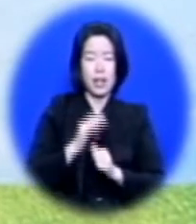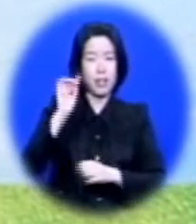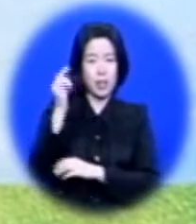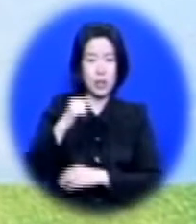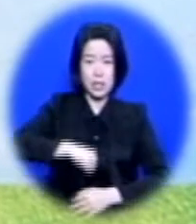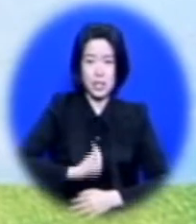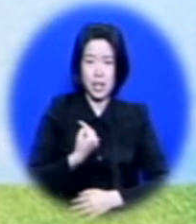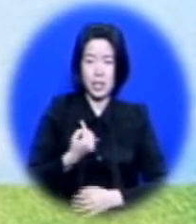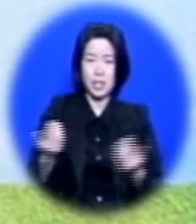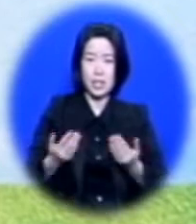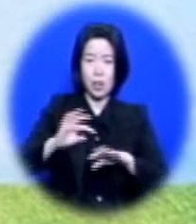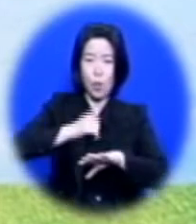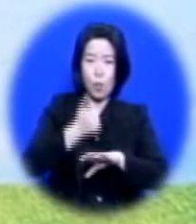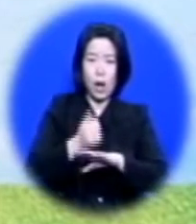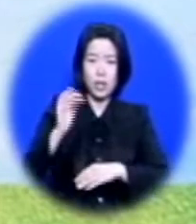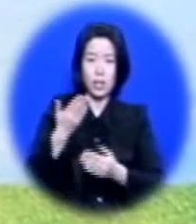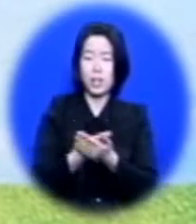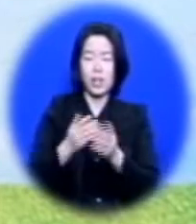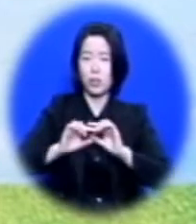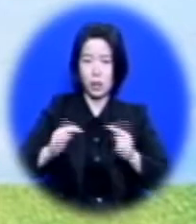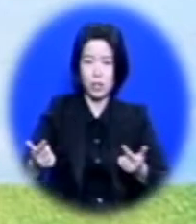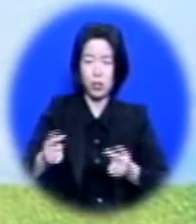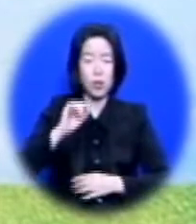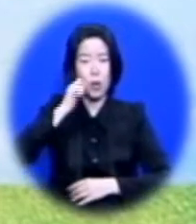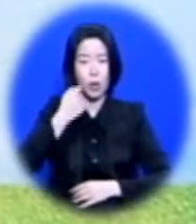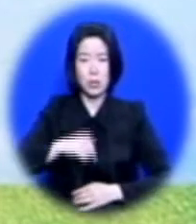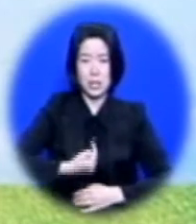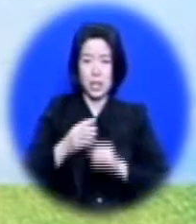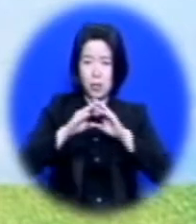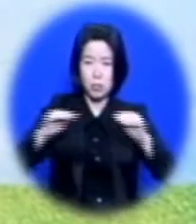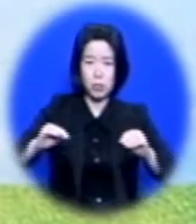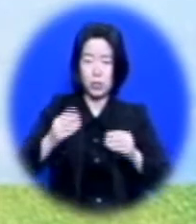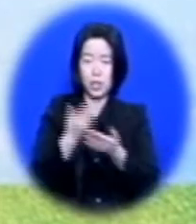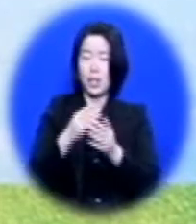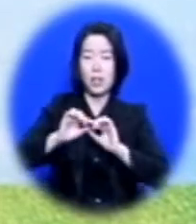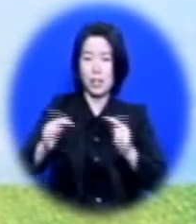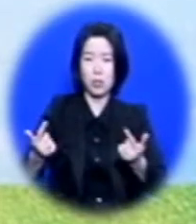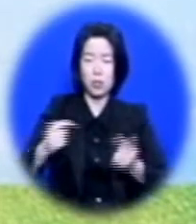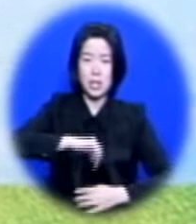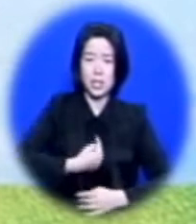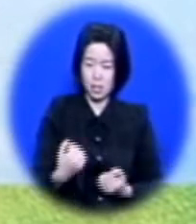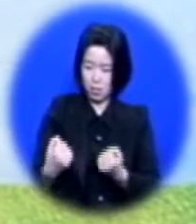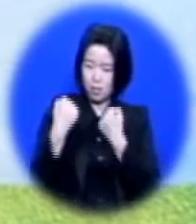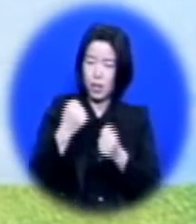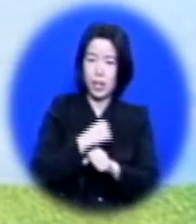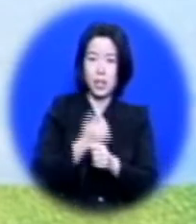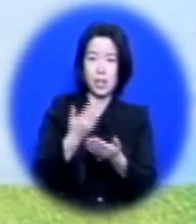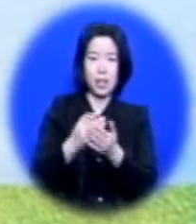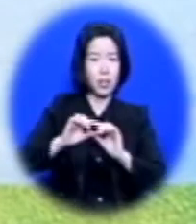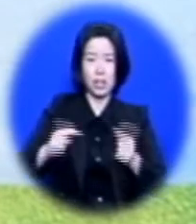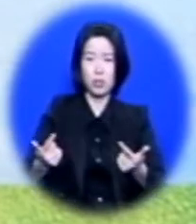자기의 를 왕 되게 해 달라는 것도 아니고 어려움에서 자기를 풀어달라는 것만도 아니고 자기를 건강하게 해 달라는 것도 아니고